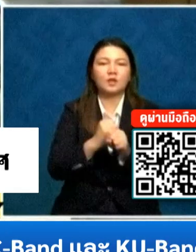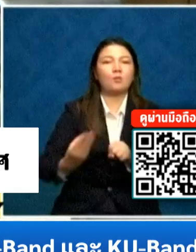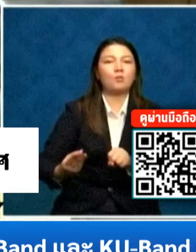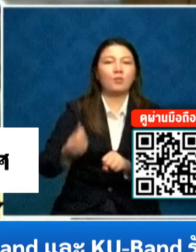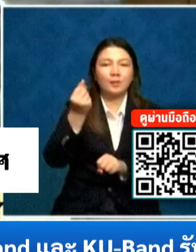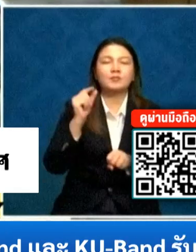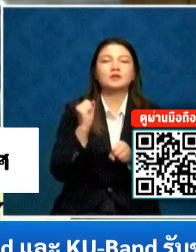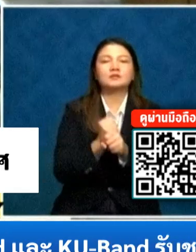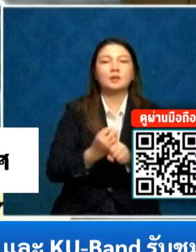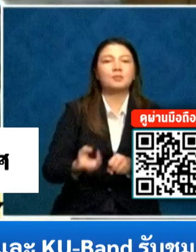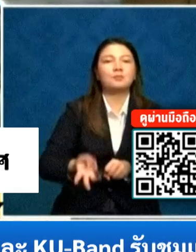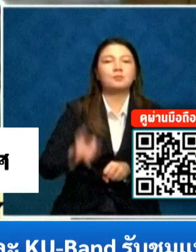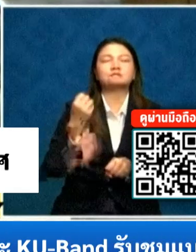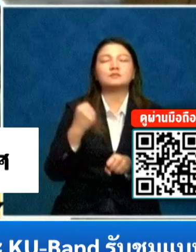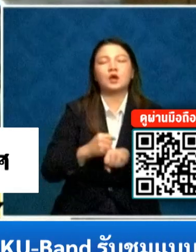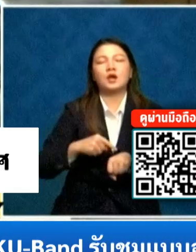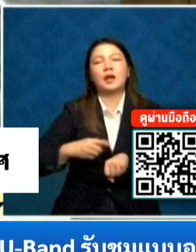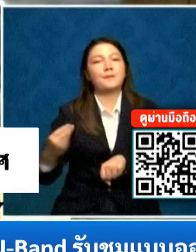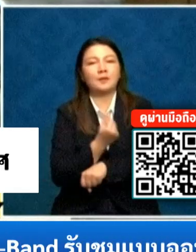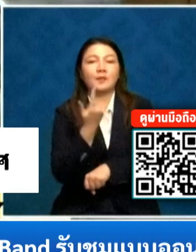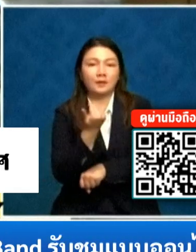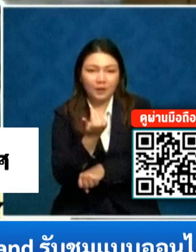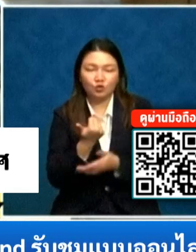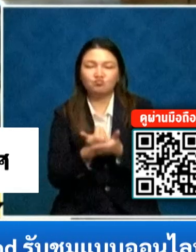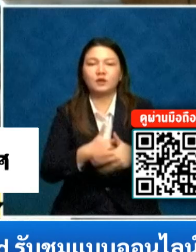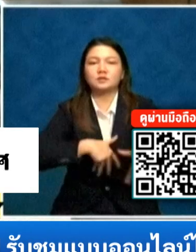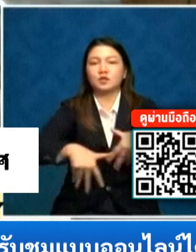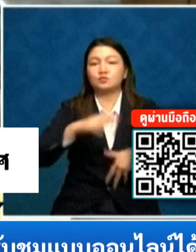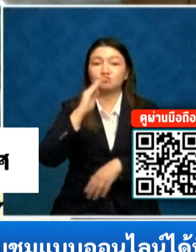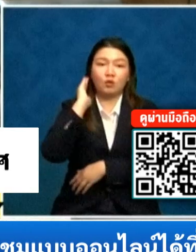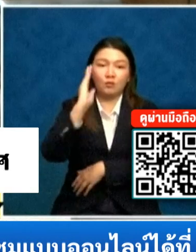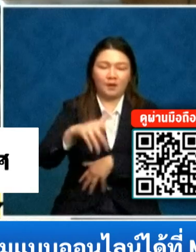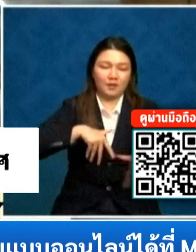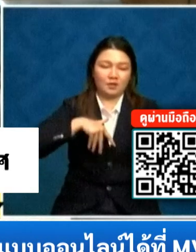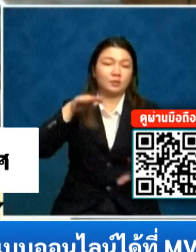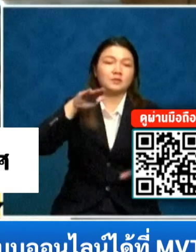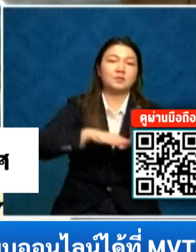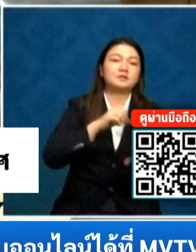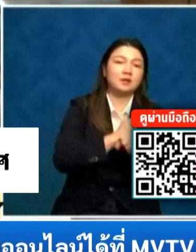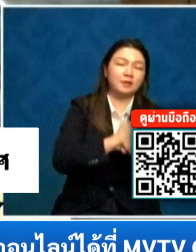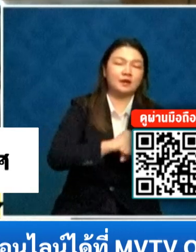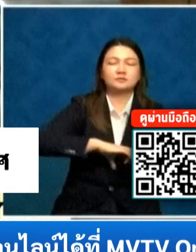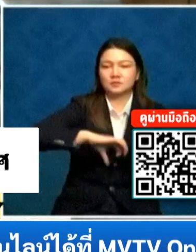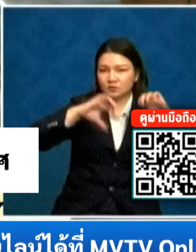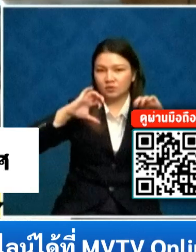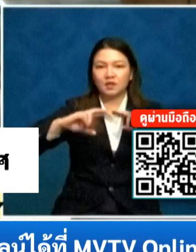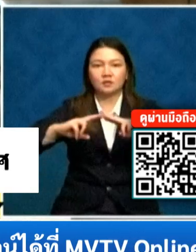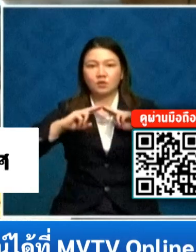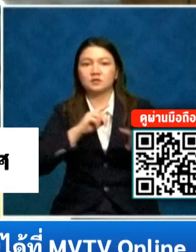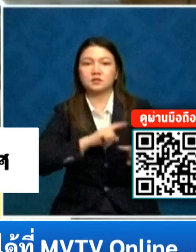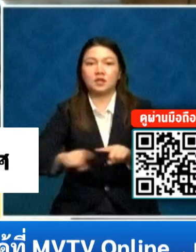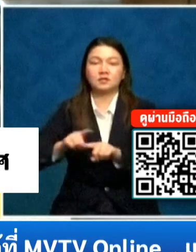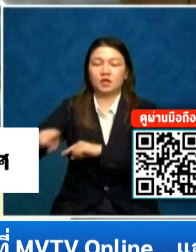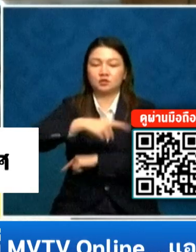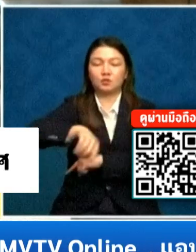ลาประหยัดค่าใช้จ่ายประชาชนเวลาที่จะไปสมัครงานไม่ว่าจะเป็นกับภาครัฐหรือเอกชนข้อมูลต่างๆที่ท่าน